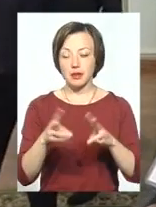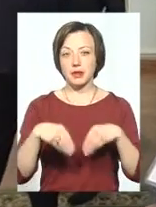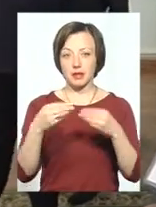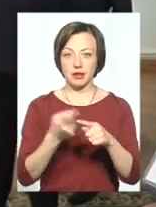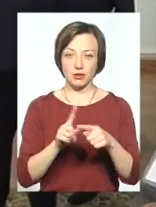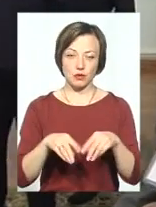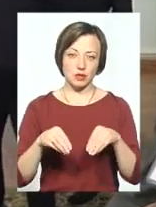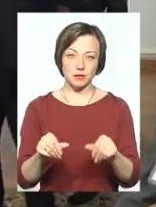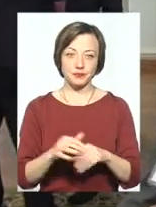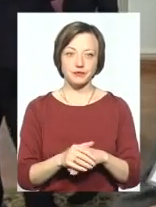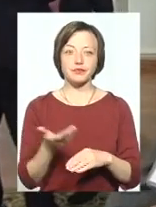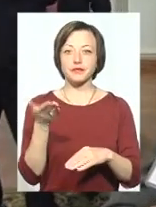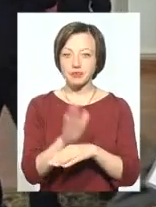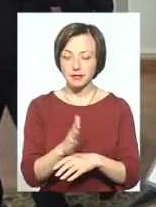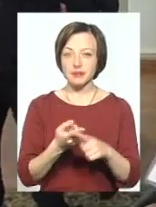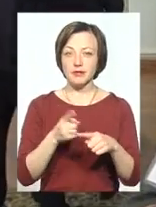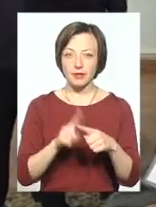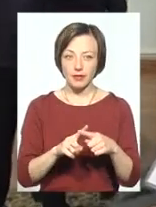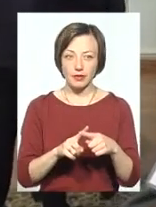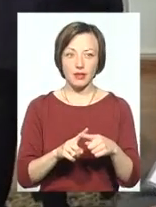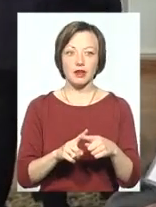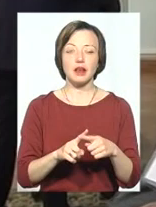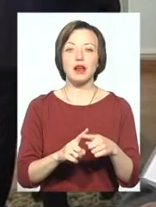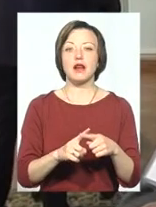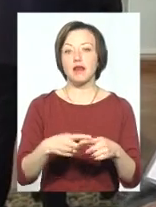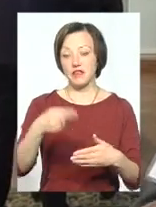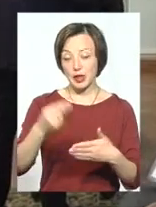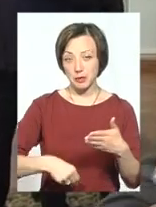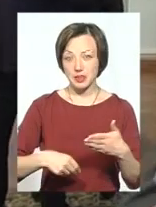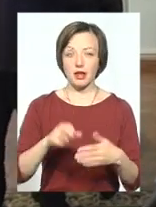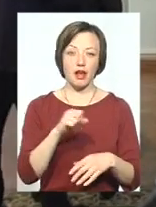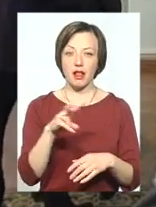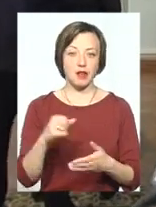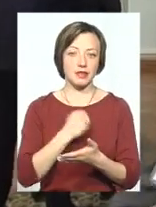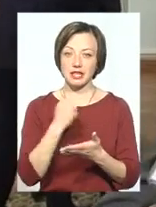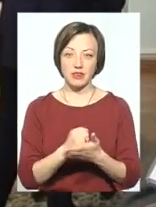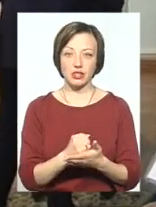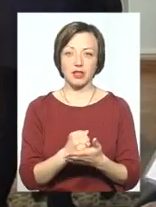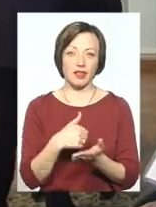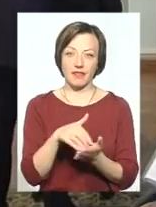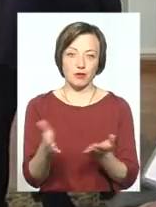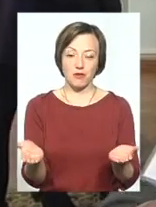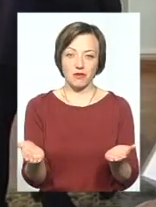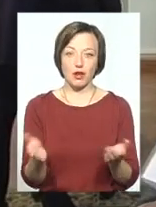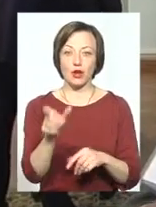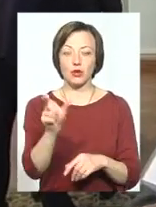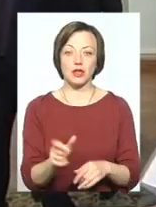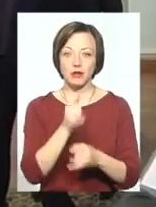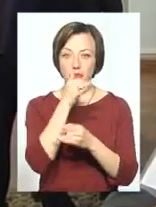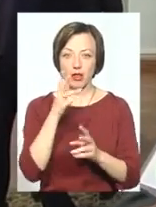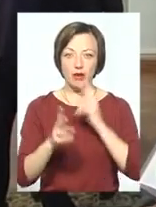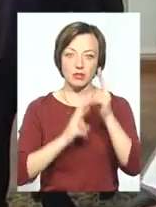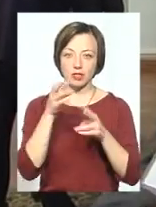дати цю землю. Наказ на цього підприємства підприємця виписаний, але не затверджений і не відмовлений, щоб людина не могла